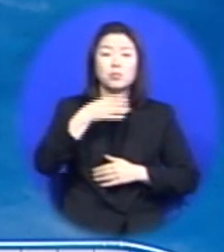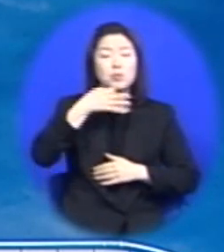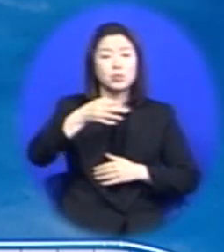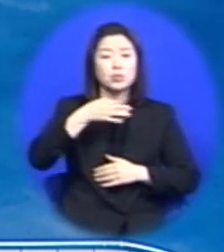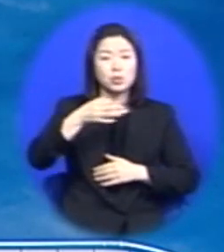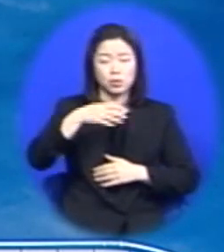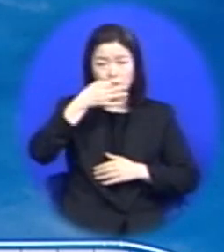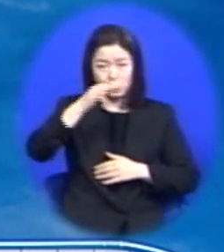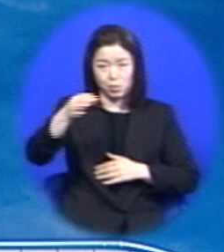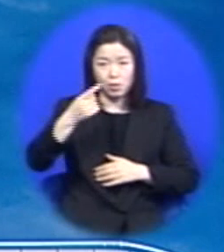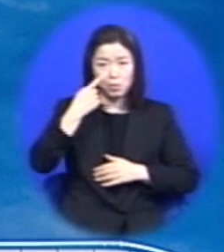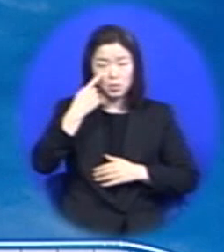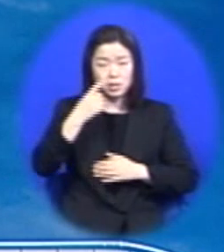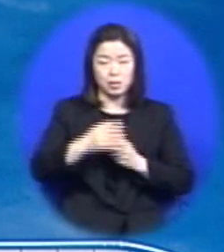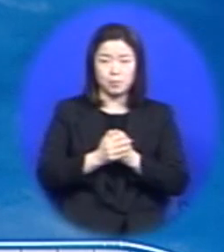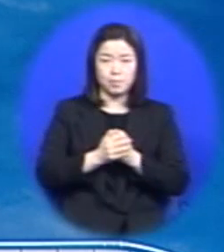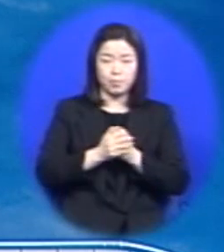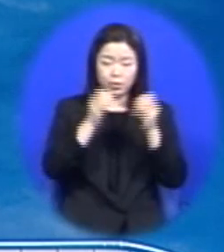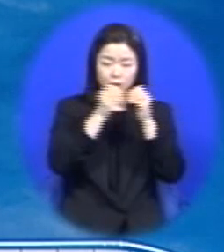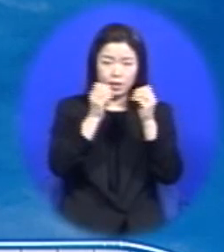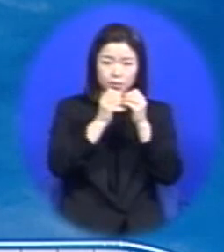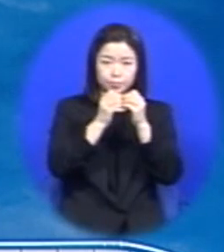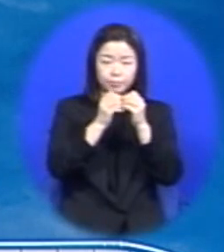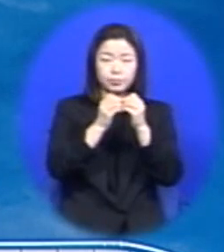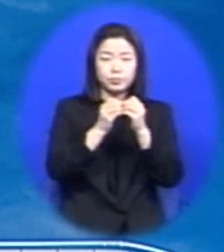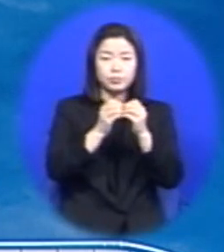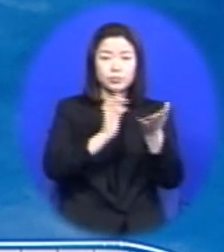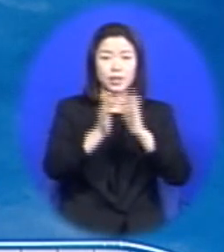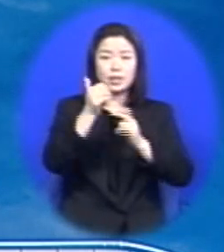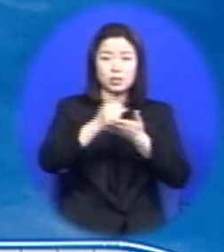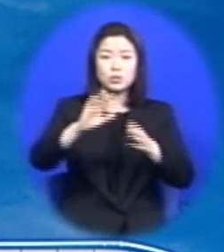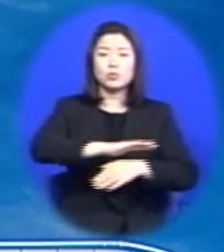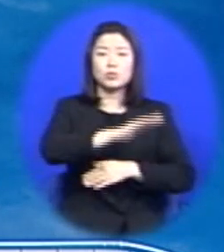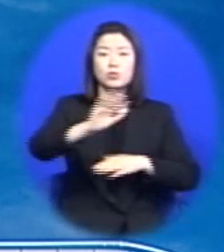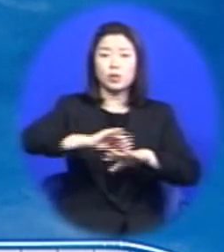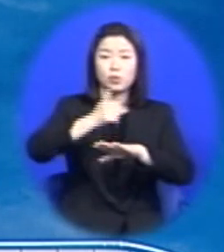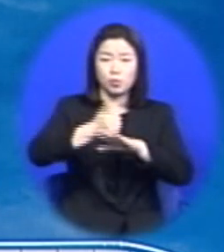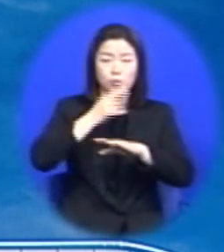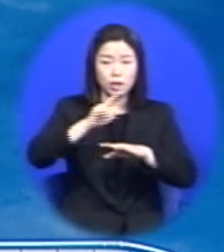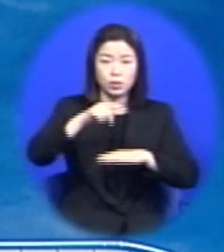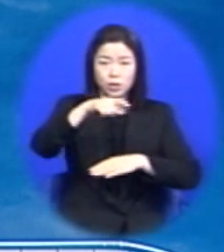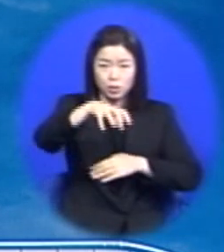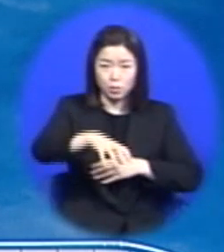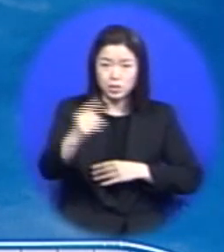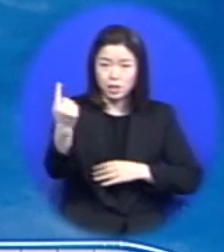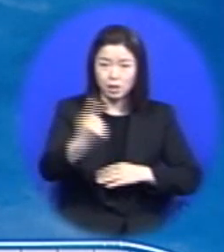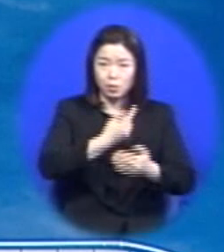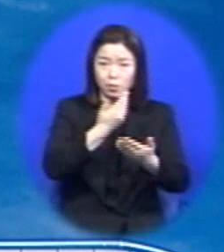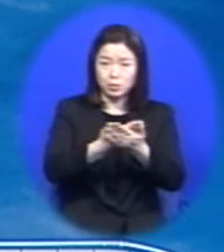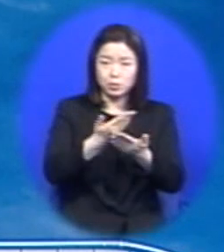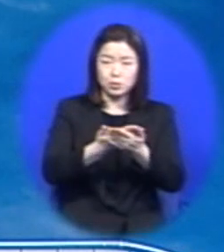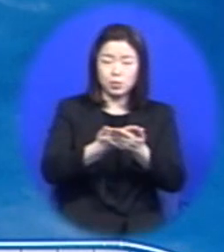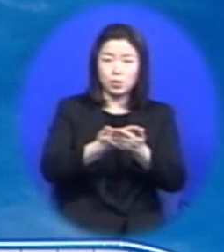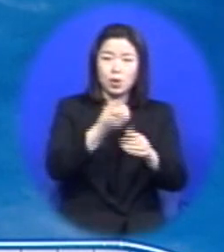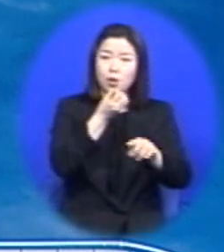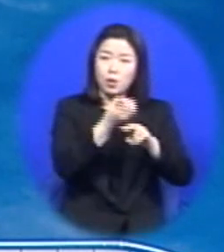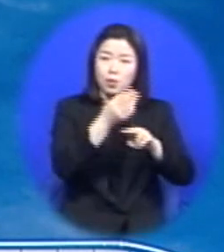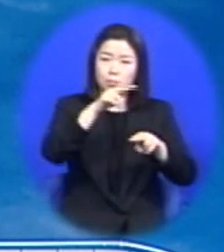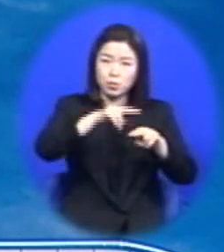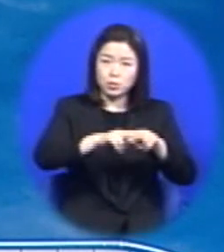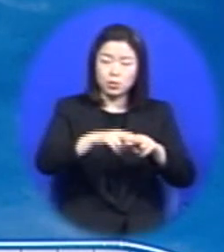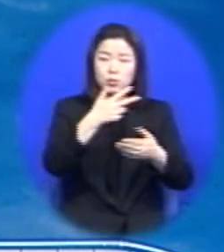불러보세요. 가사는 이렇습니다. 예수 우리 왕이여 이곳에 오소서, 보좌로